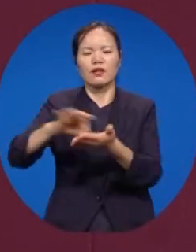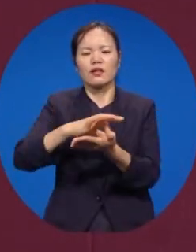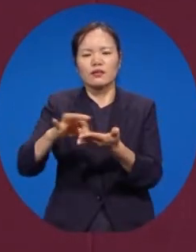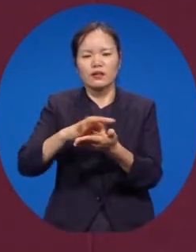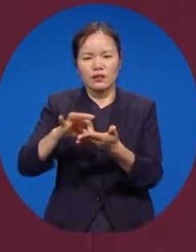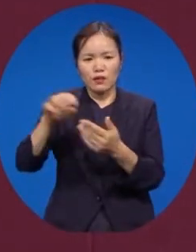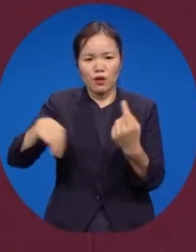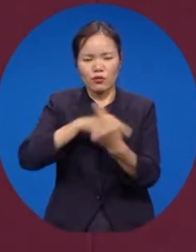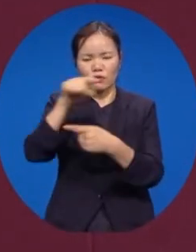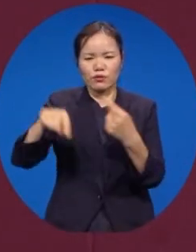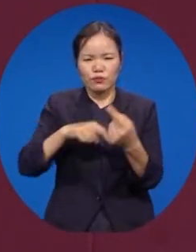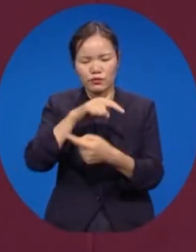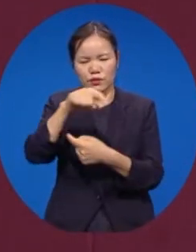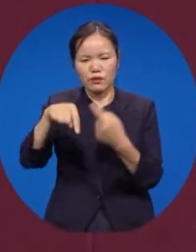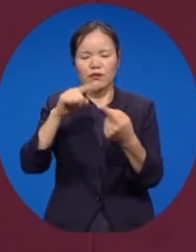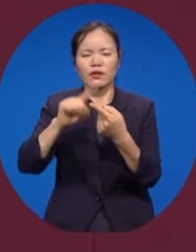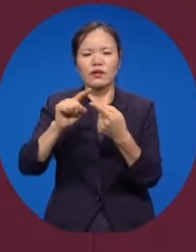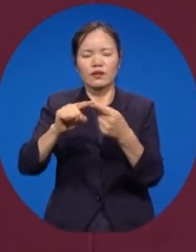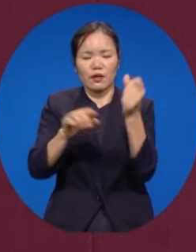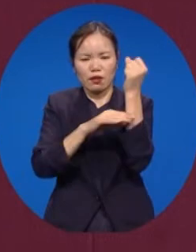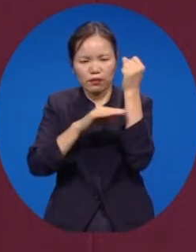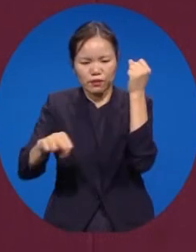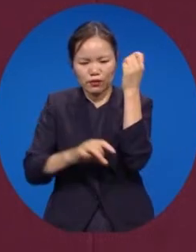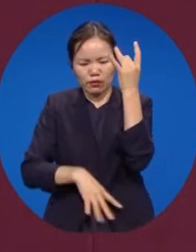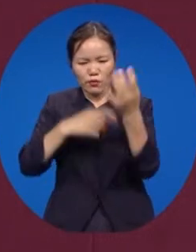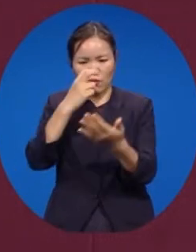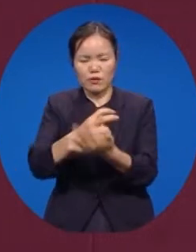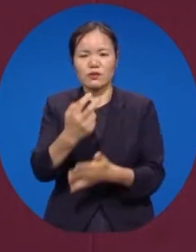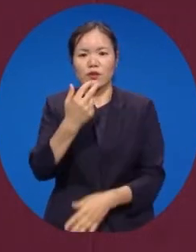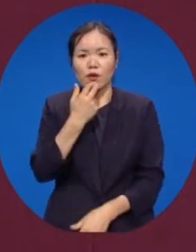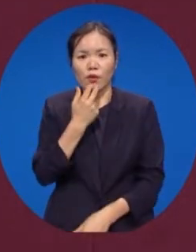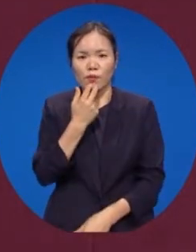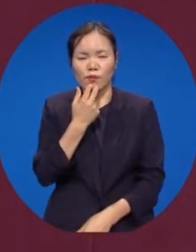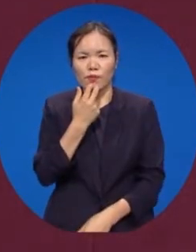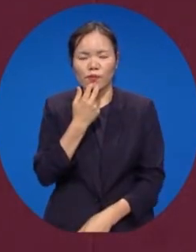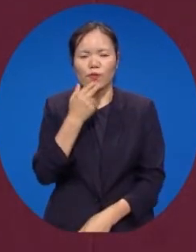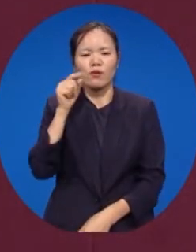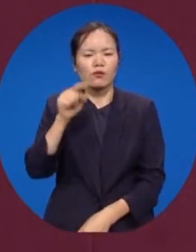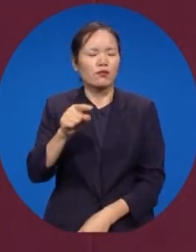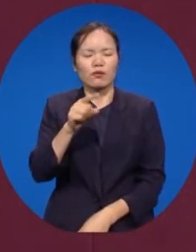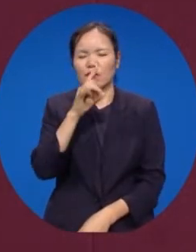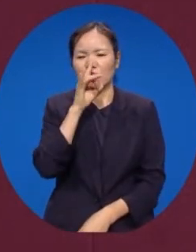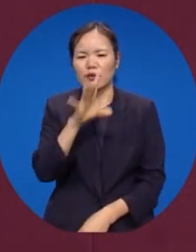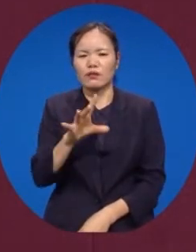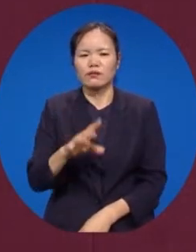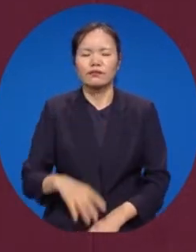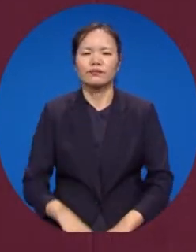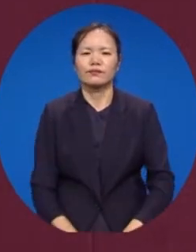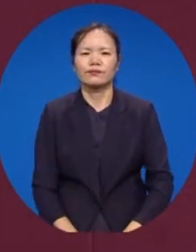어떻게 운용하겠다는 기준과 원칙이 없다는 것은 말이 되지 않습니다.